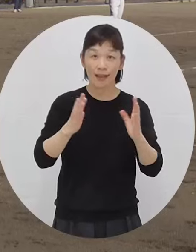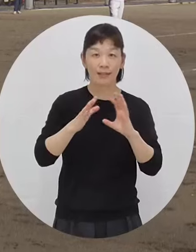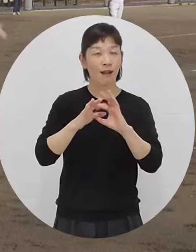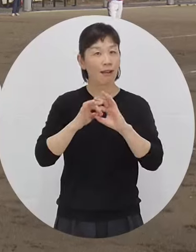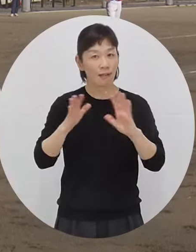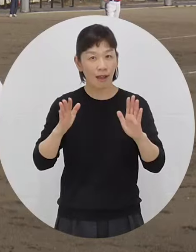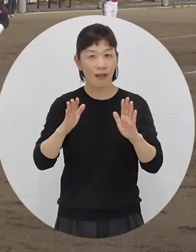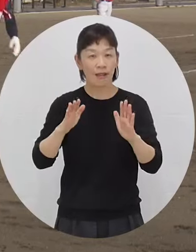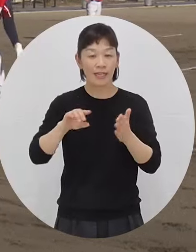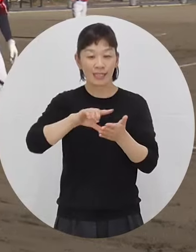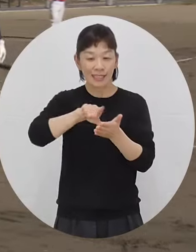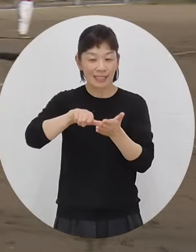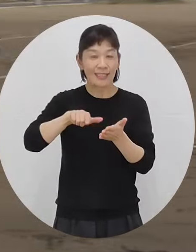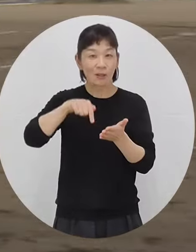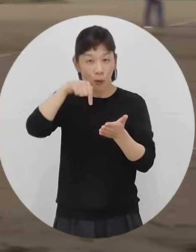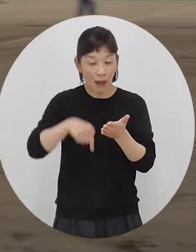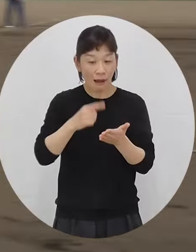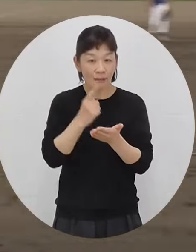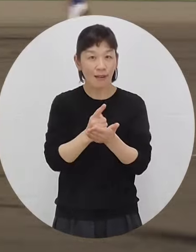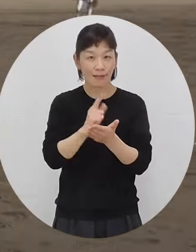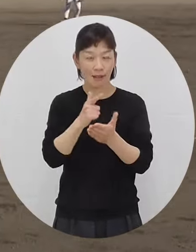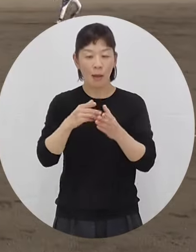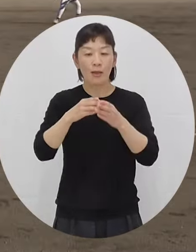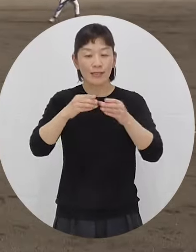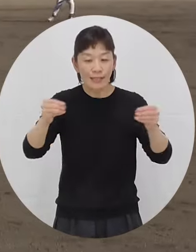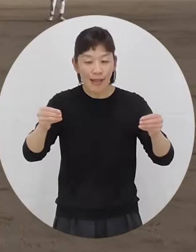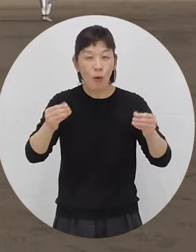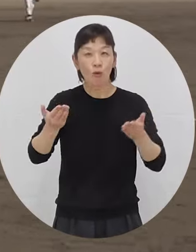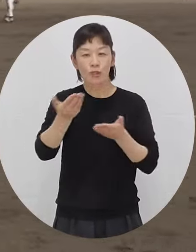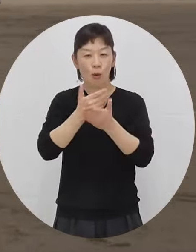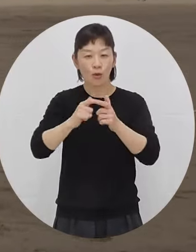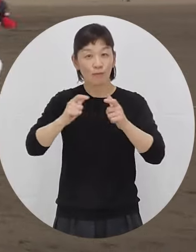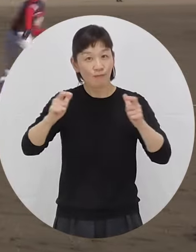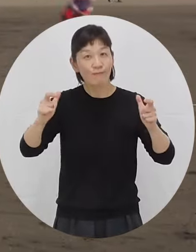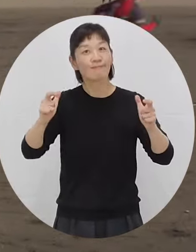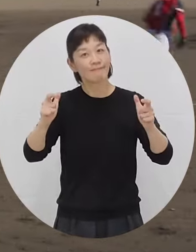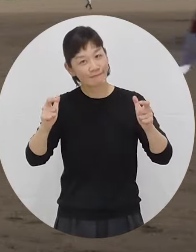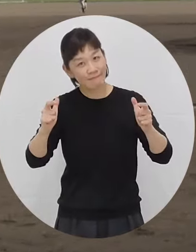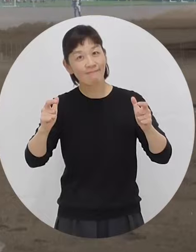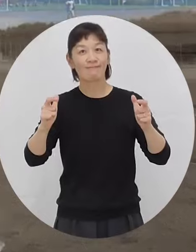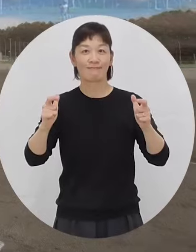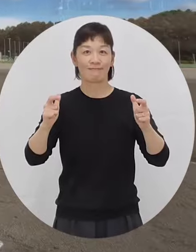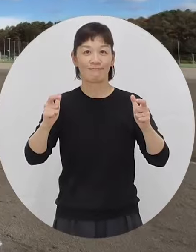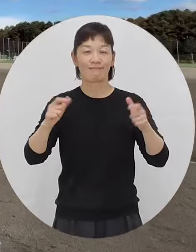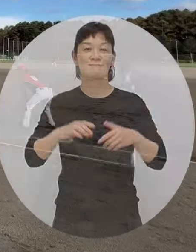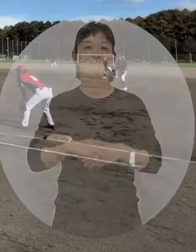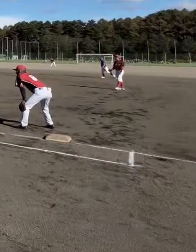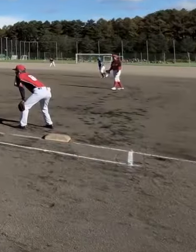なしに関わらず、地域から全国に交流の輪が広がっています。